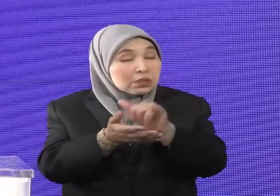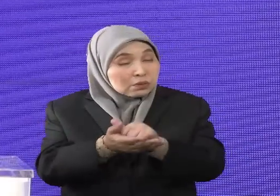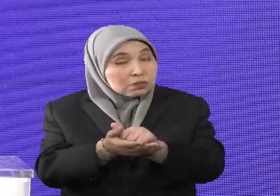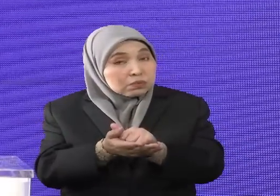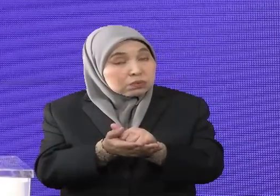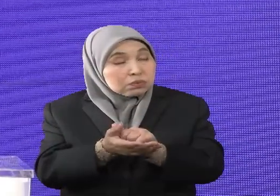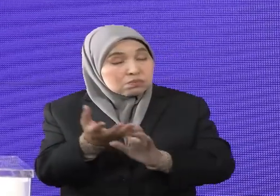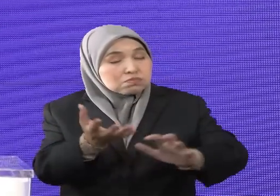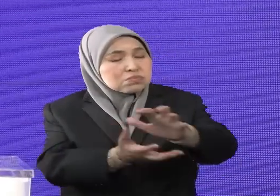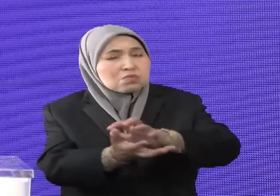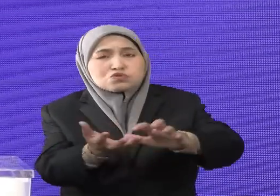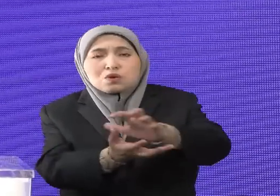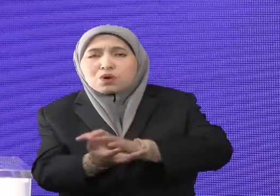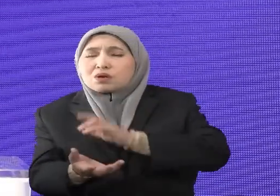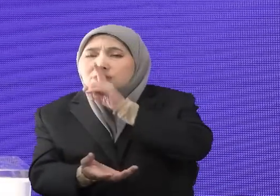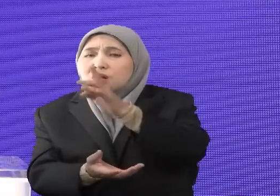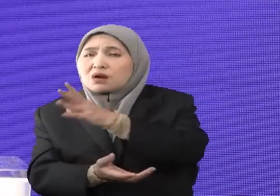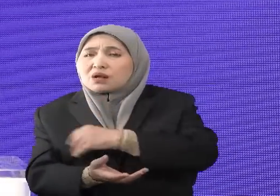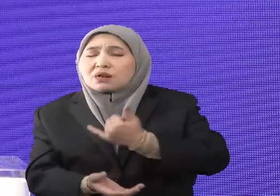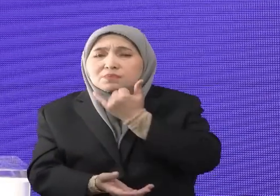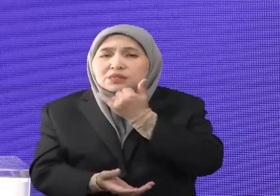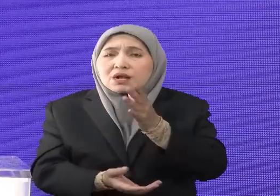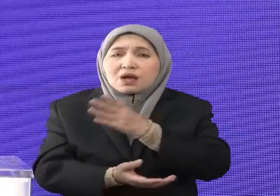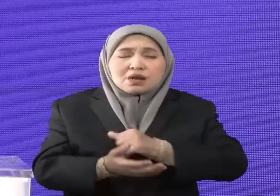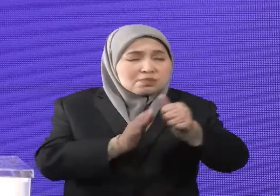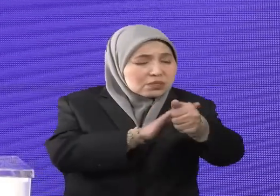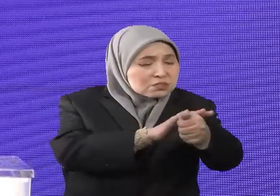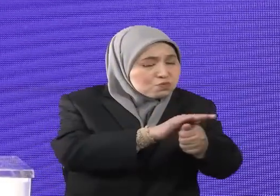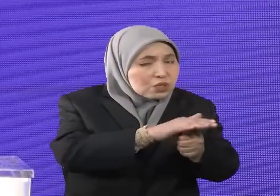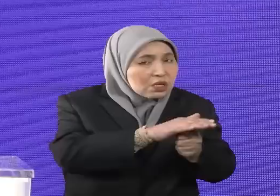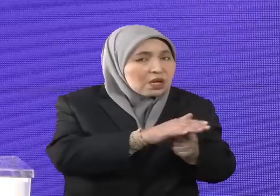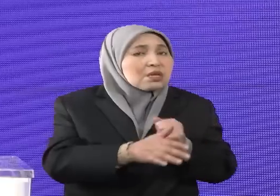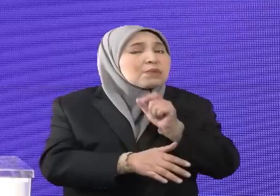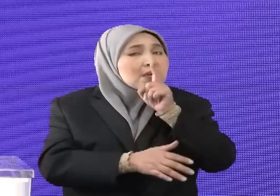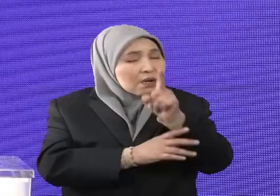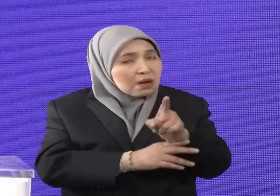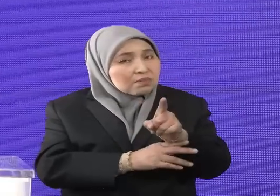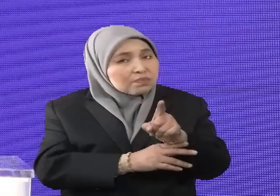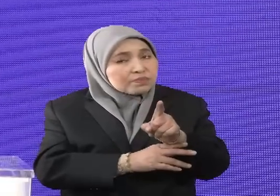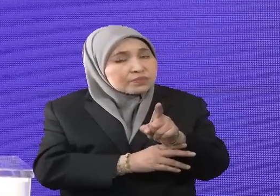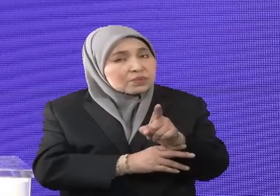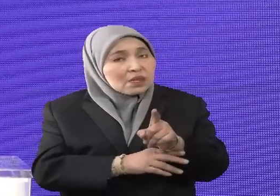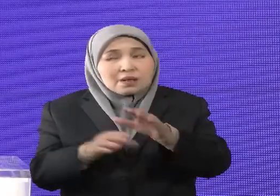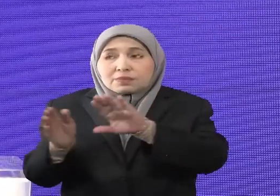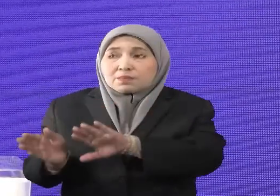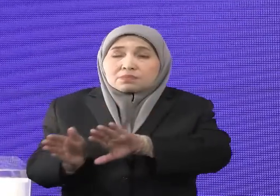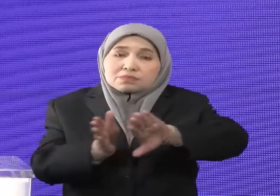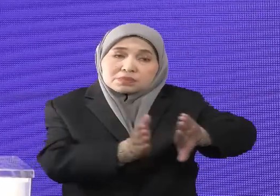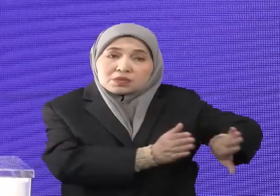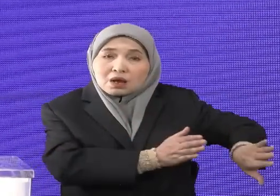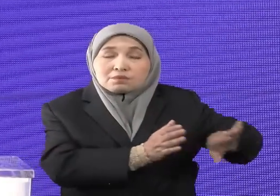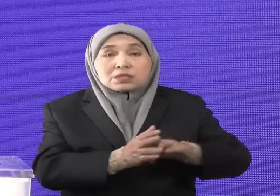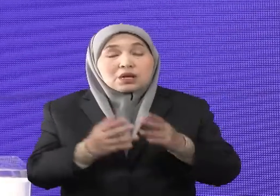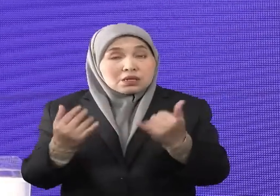mencampur adukkan kebenaran dan kebatilan dan juga menyembunyikan kebenaran kita berpindah pula pada ayat yang